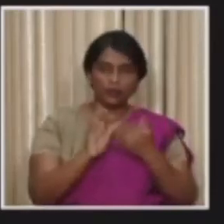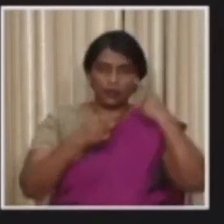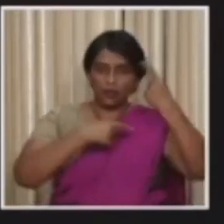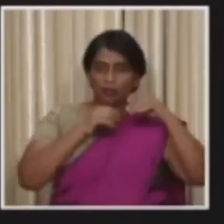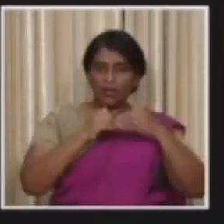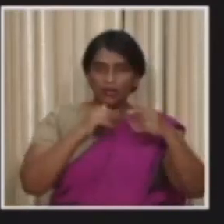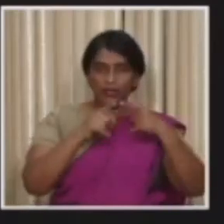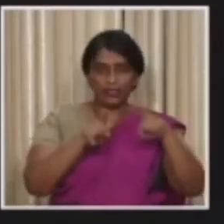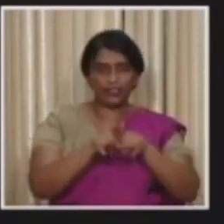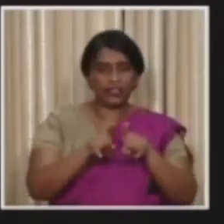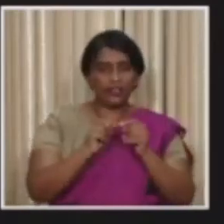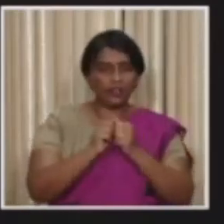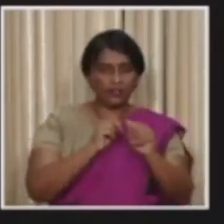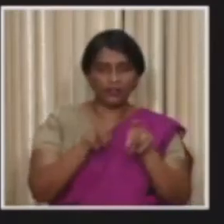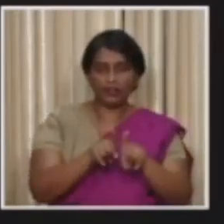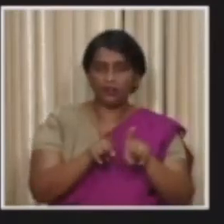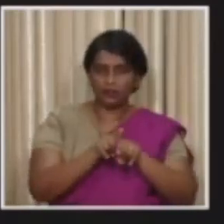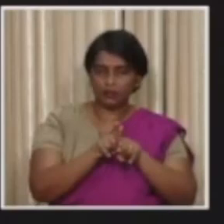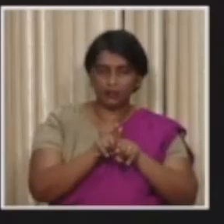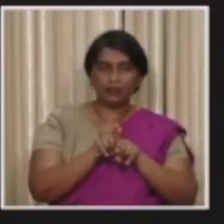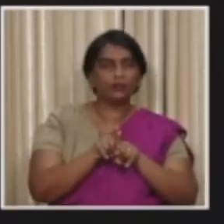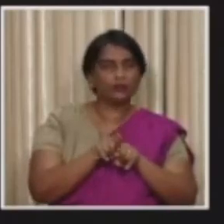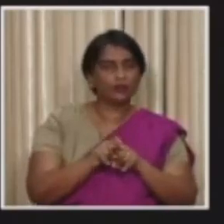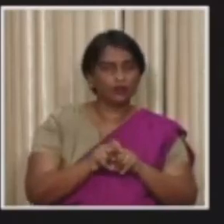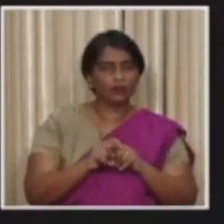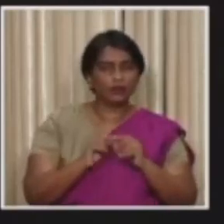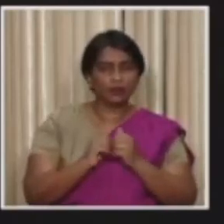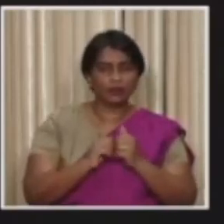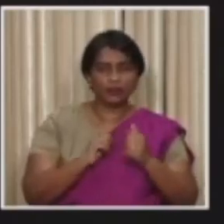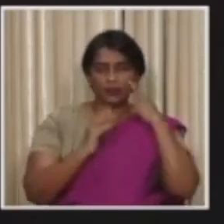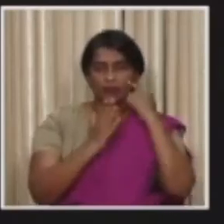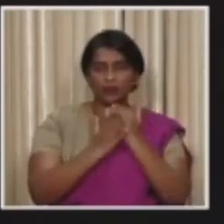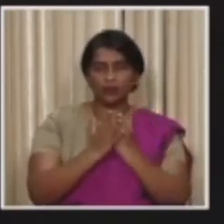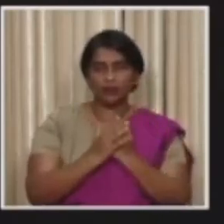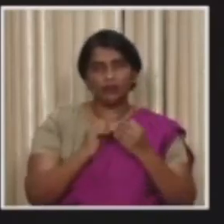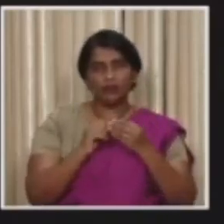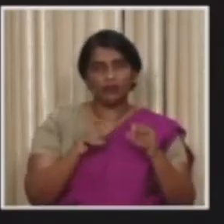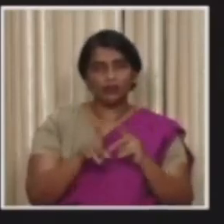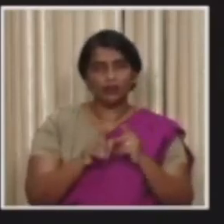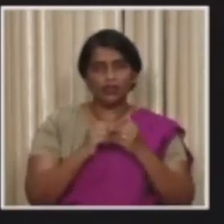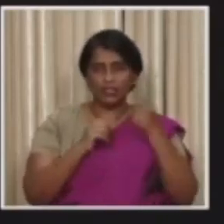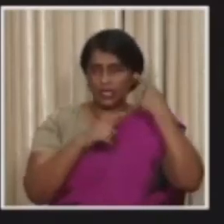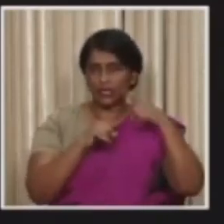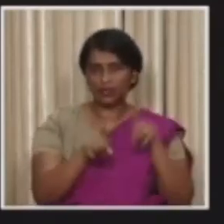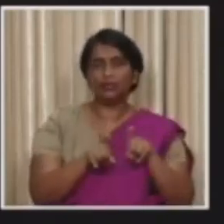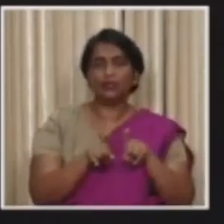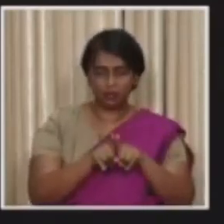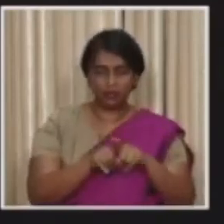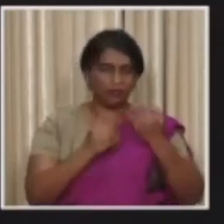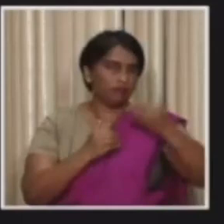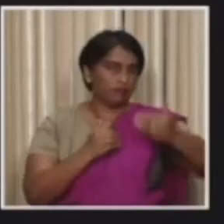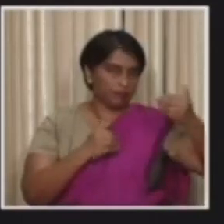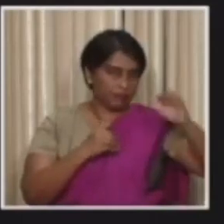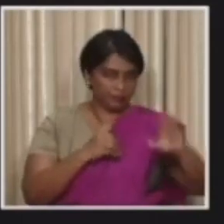දූෂණය හා අල්ලසට විරුද්ධ දූෂණ විරෝධී පනත. අපේ රටේ නීති කාලයක් තිස්සේ දිගින් දිගටම තිබිලා